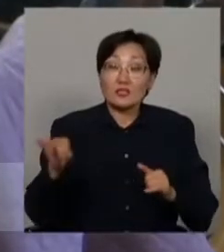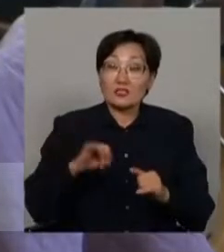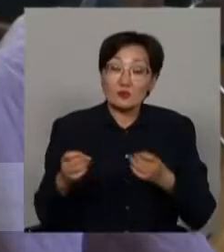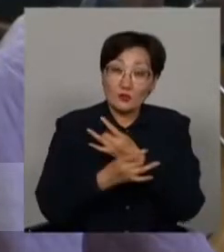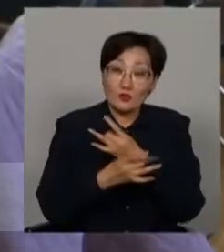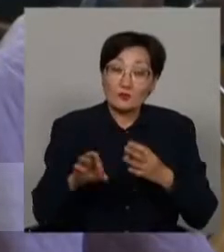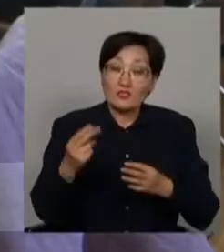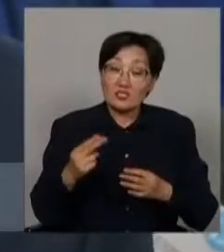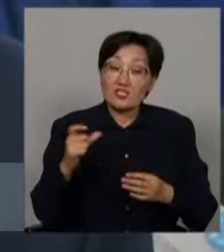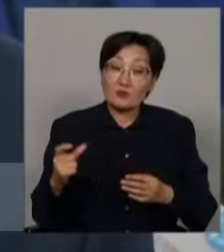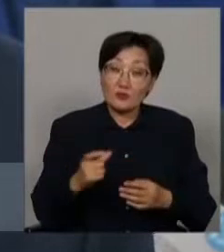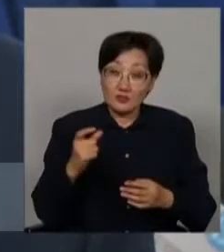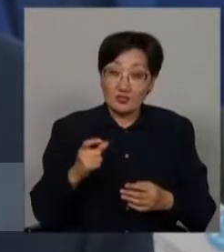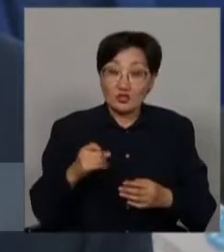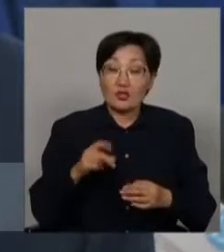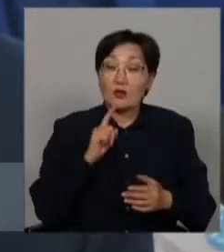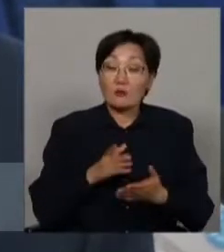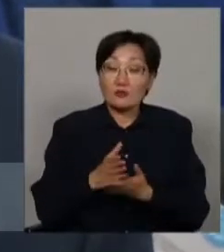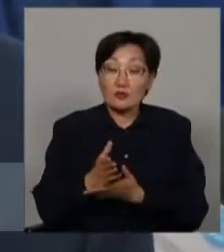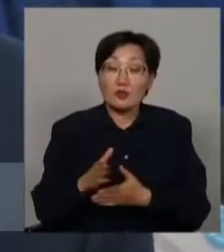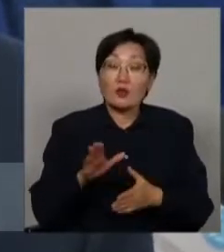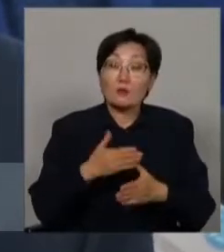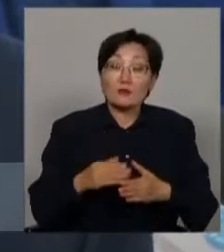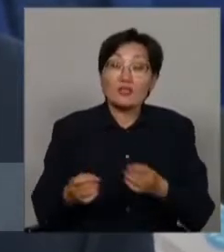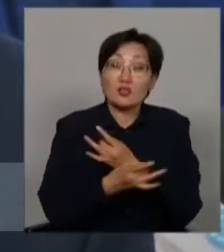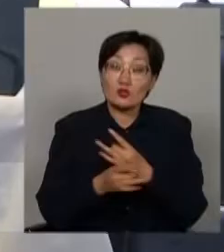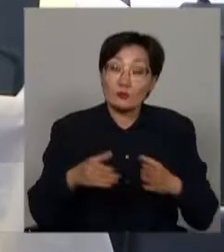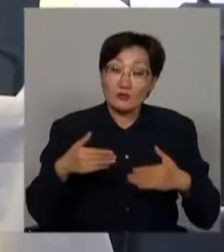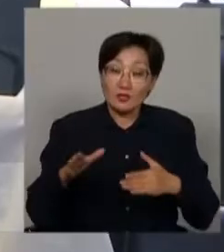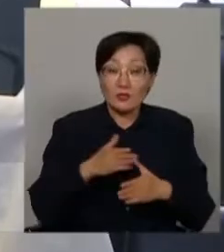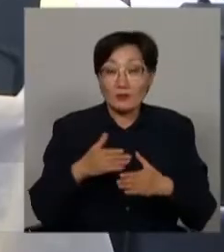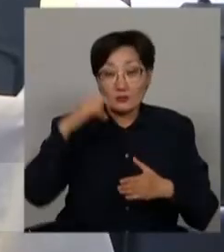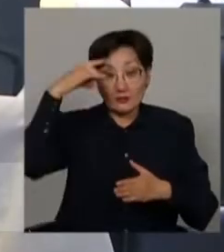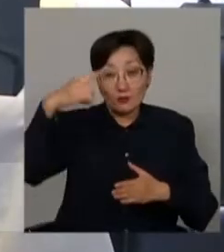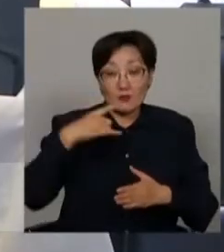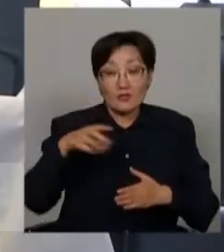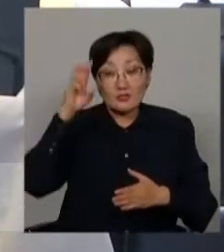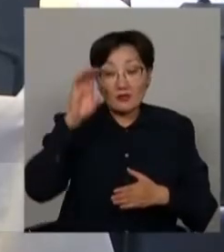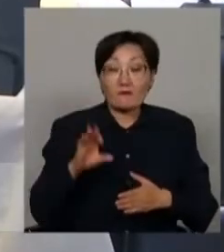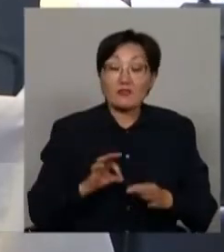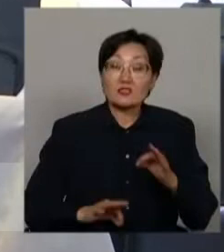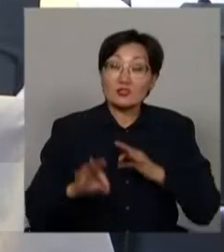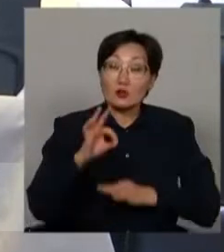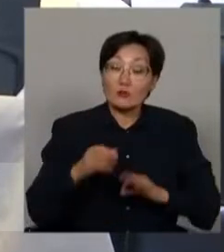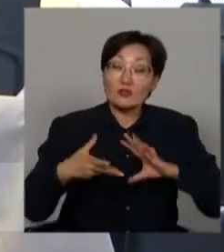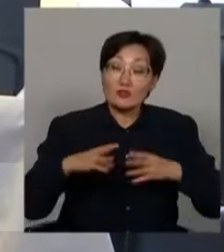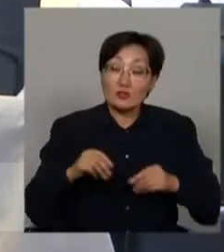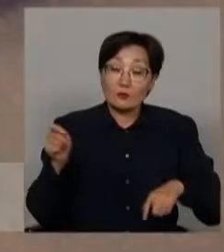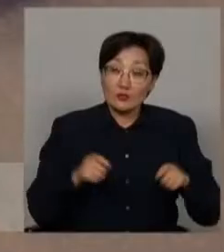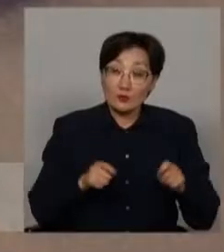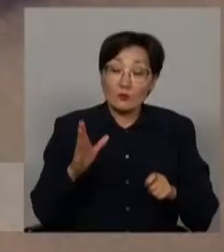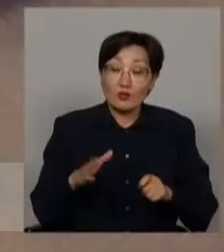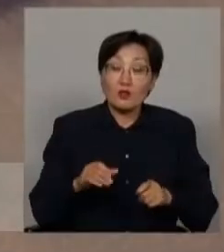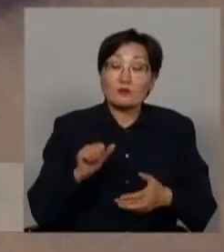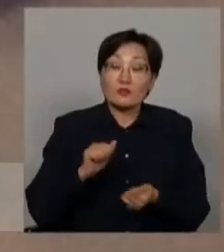историко-культурных, социально-экономических, политических, межкультурных отношений между Казахстаном и странами Востока. По результатам конференции и будут